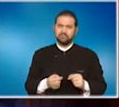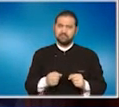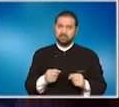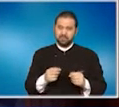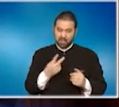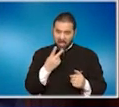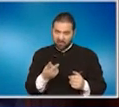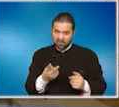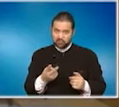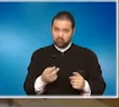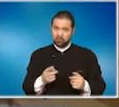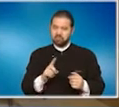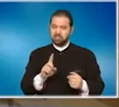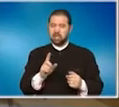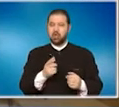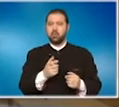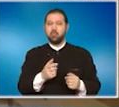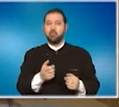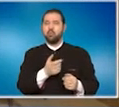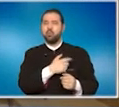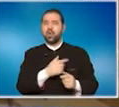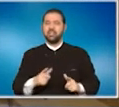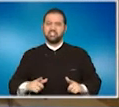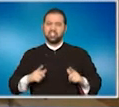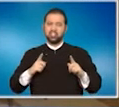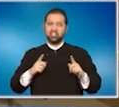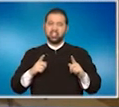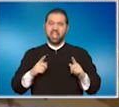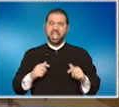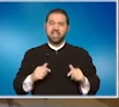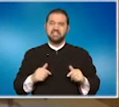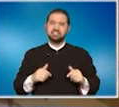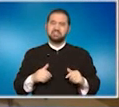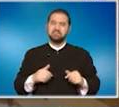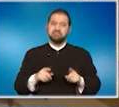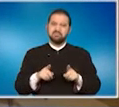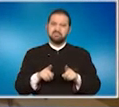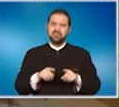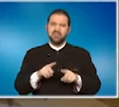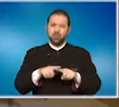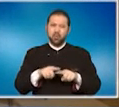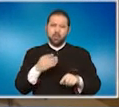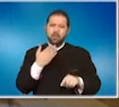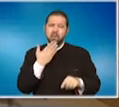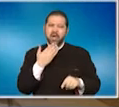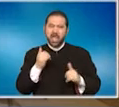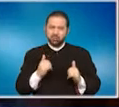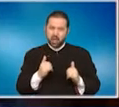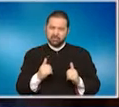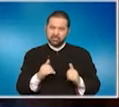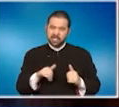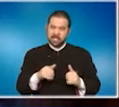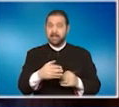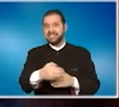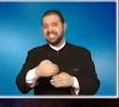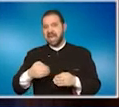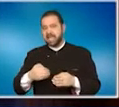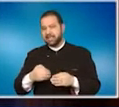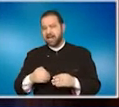l-a descifrat, a știut cum își va trăi viața, probabil că s-a retras și și-a dus mai